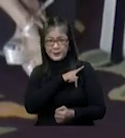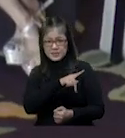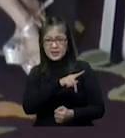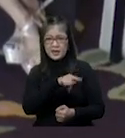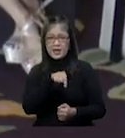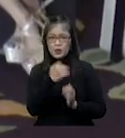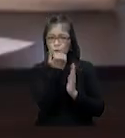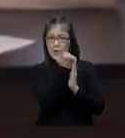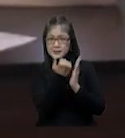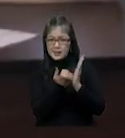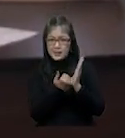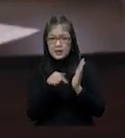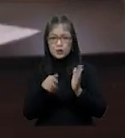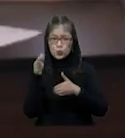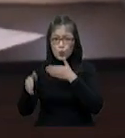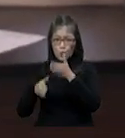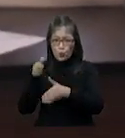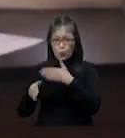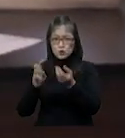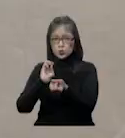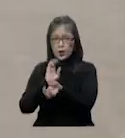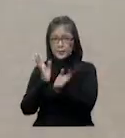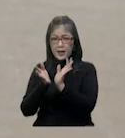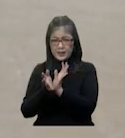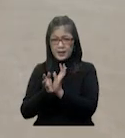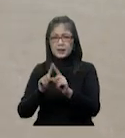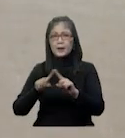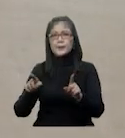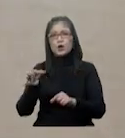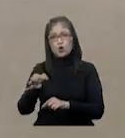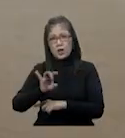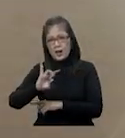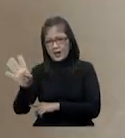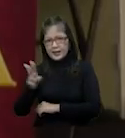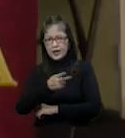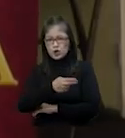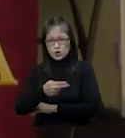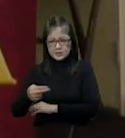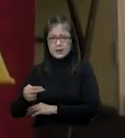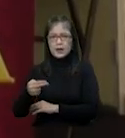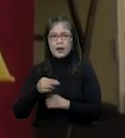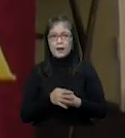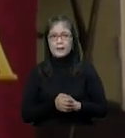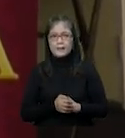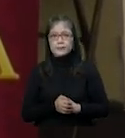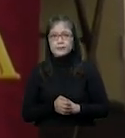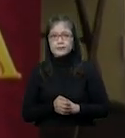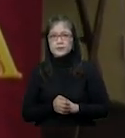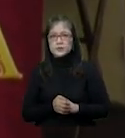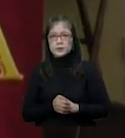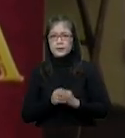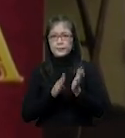ini tidak hanya datang dari Surabaya, melainkan dari beberapa kota di Indonesia. Saya yakin Miss Indonesia adalah